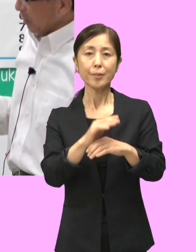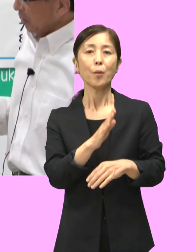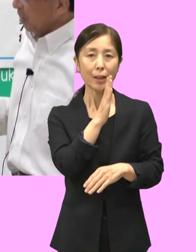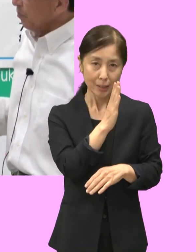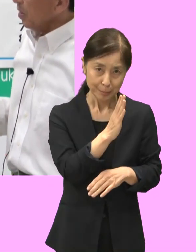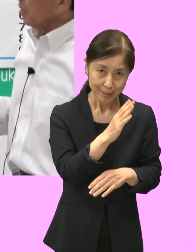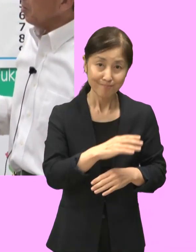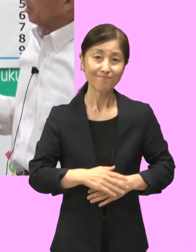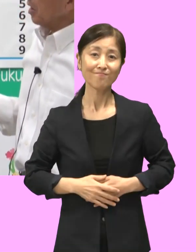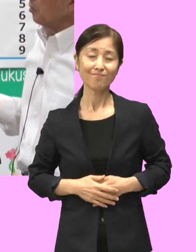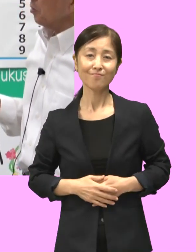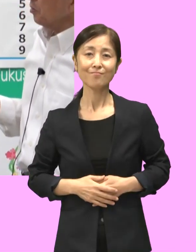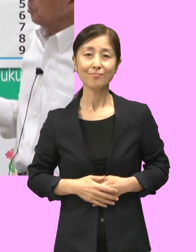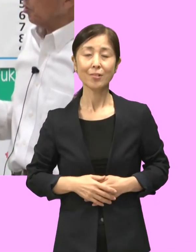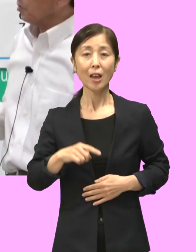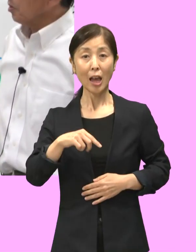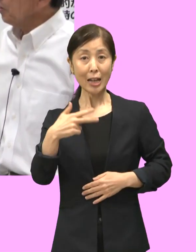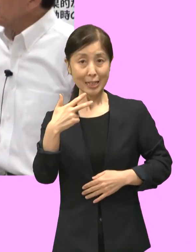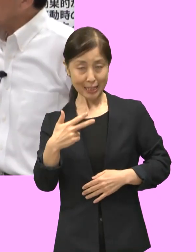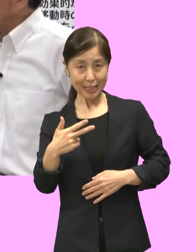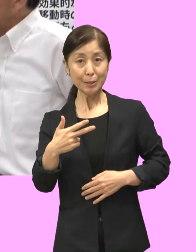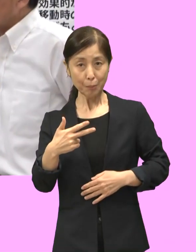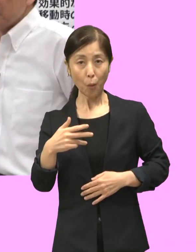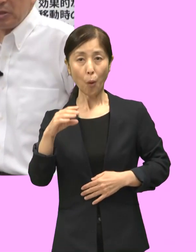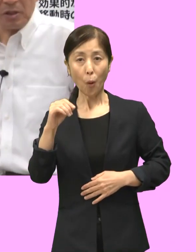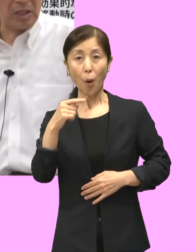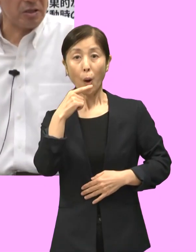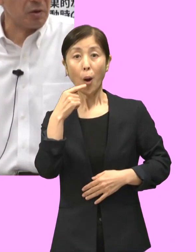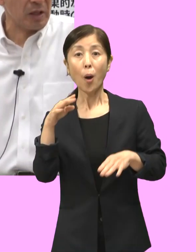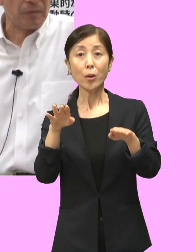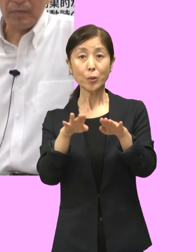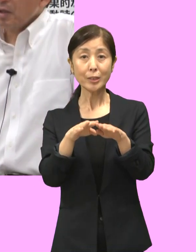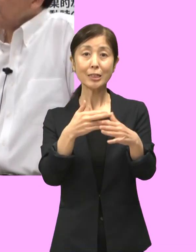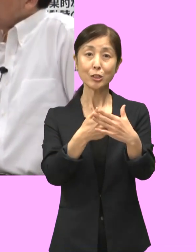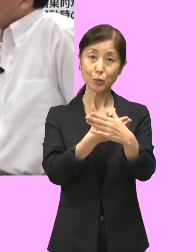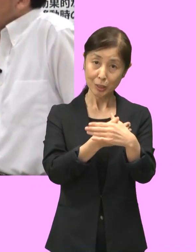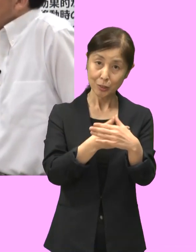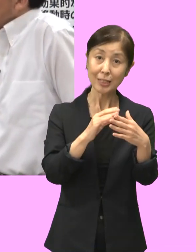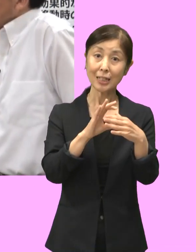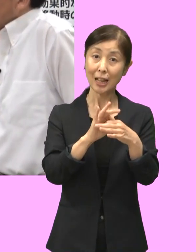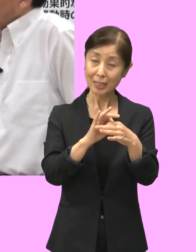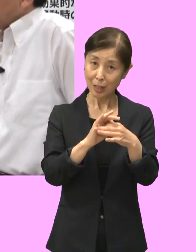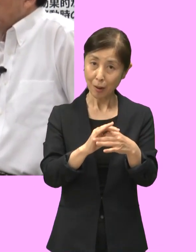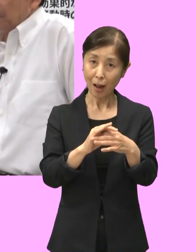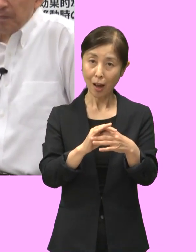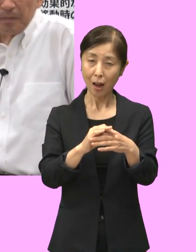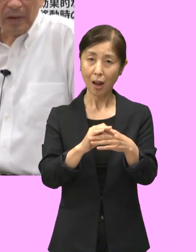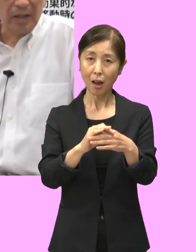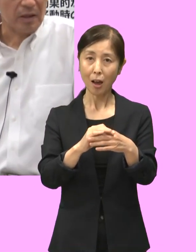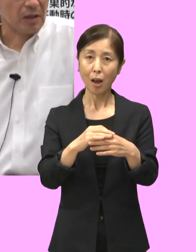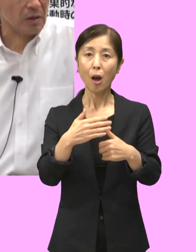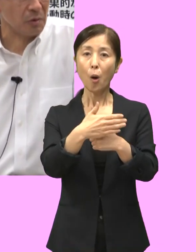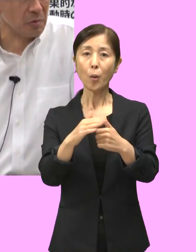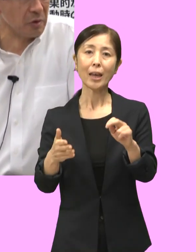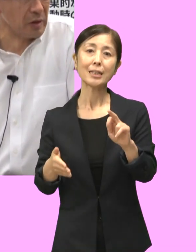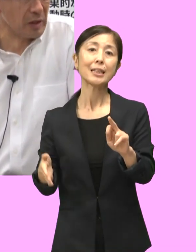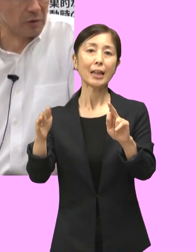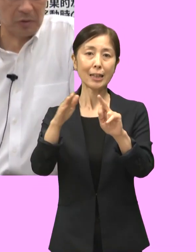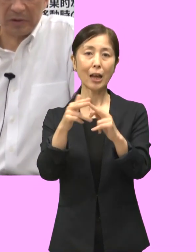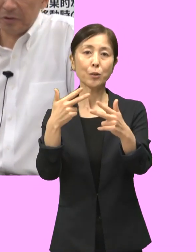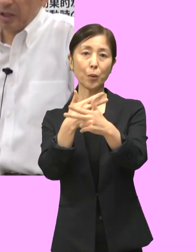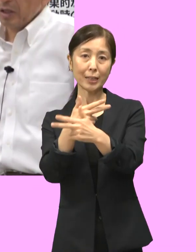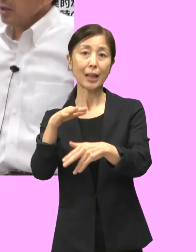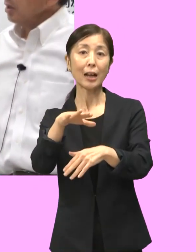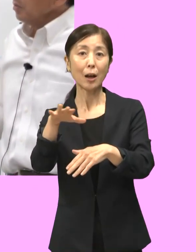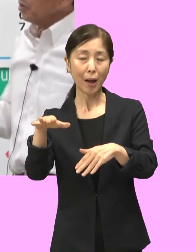ご利用いただきたい。また市も土日祝日に関しては保健センターの北側で、この無料検査をやっ